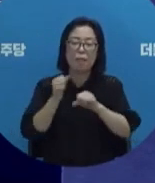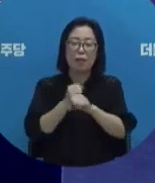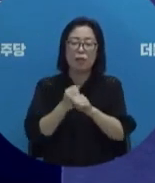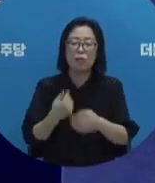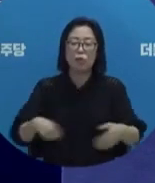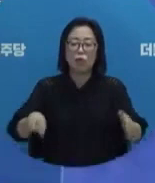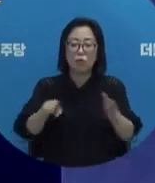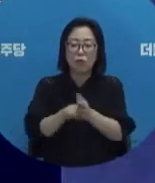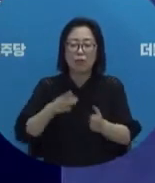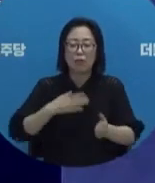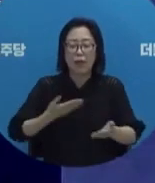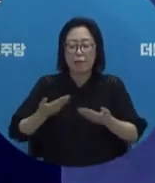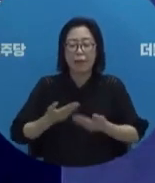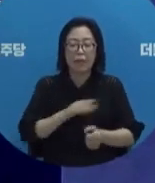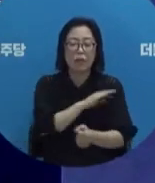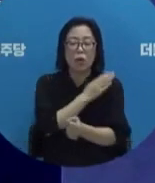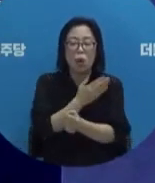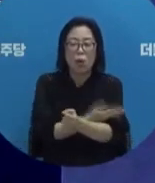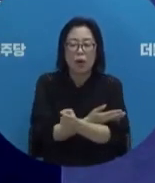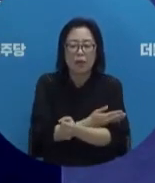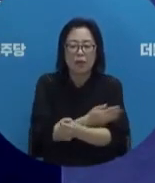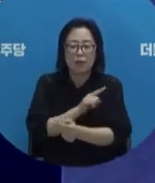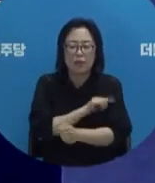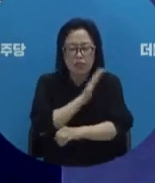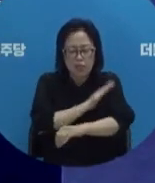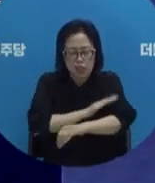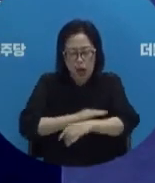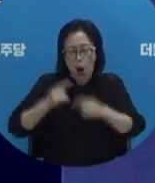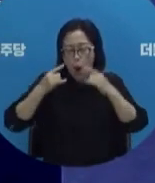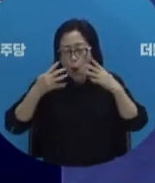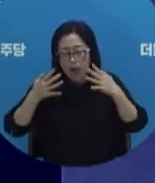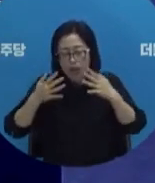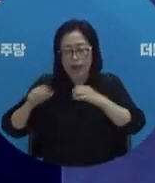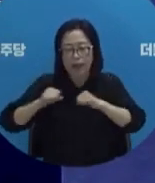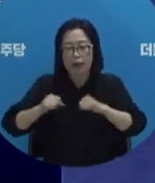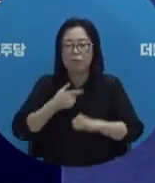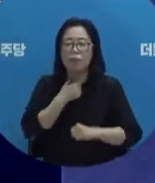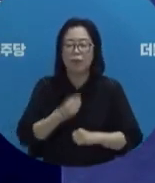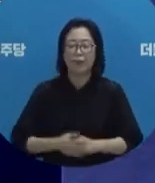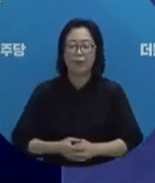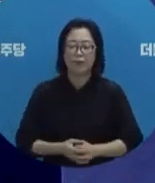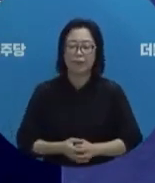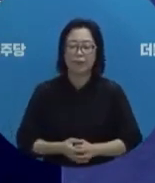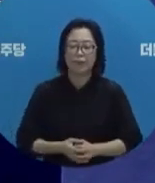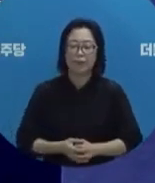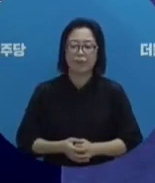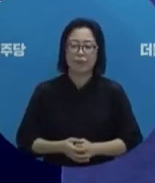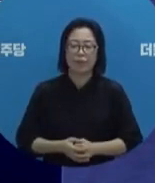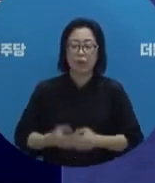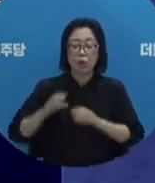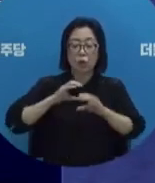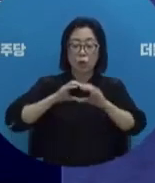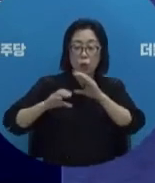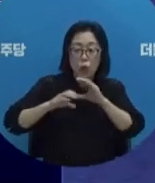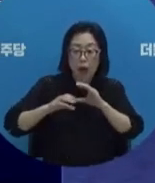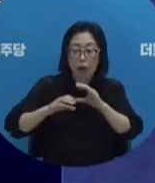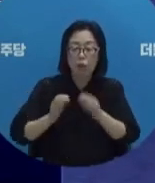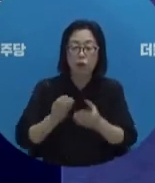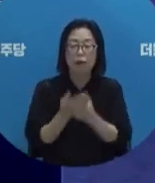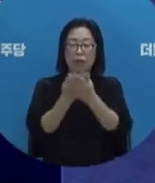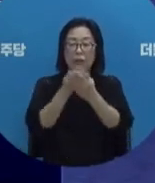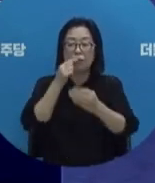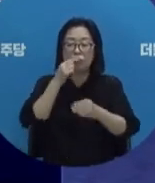주어진 권한을 최대치로 확실하게 행사 하겟습니다 소통하며 혁신하는